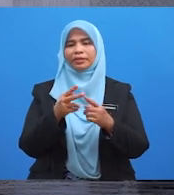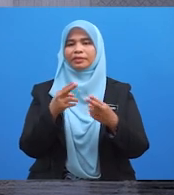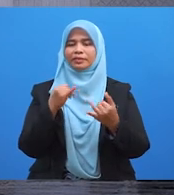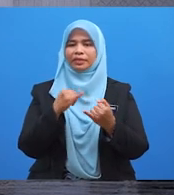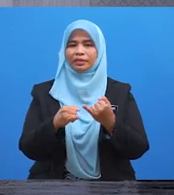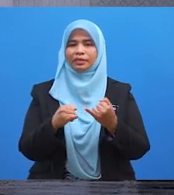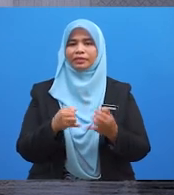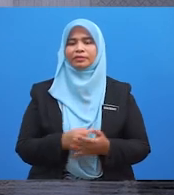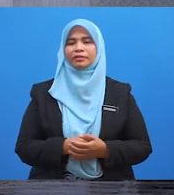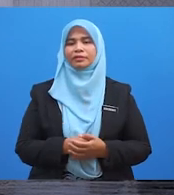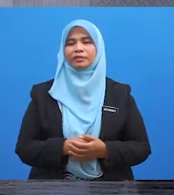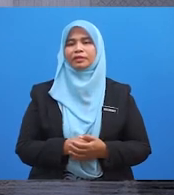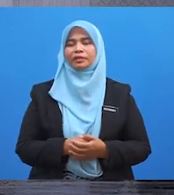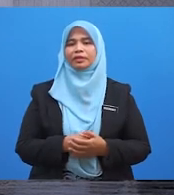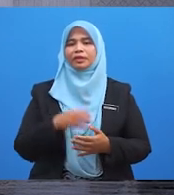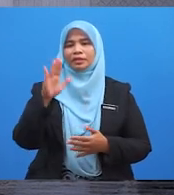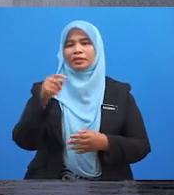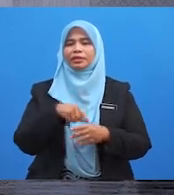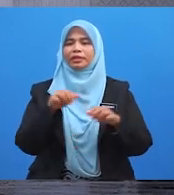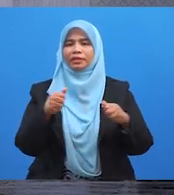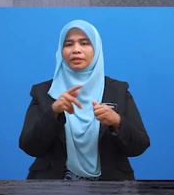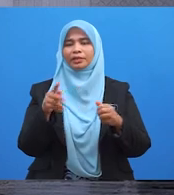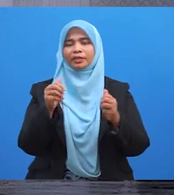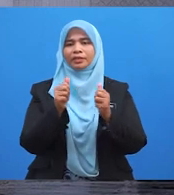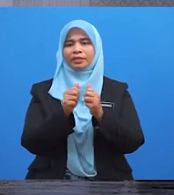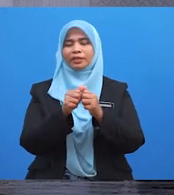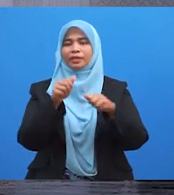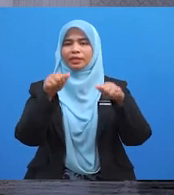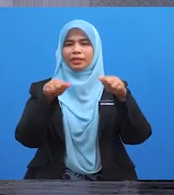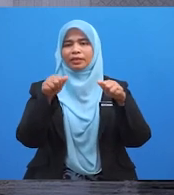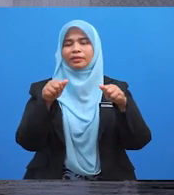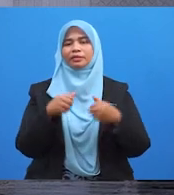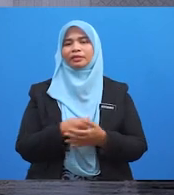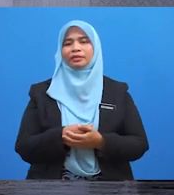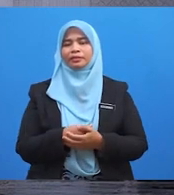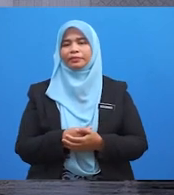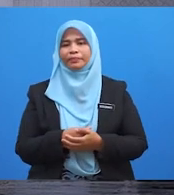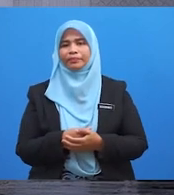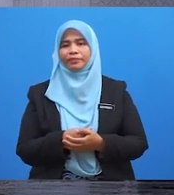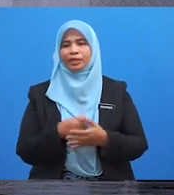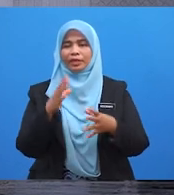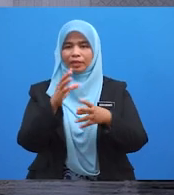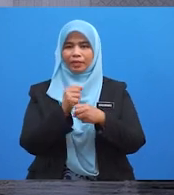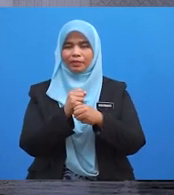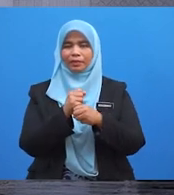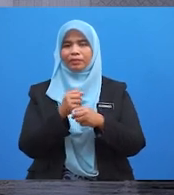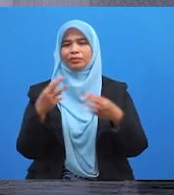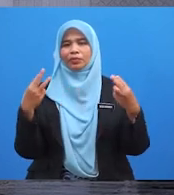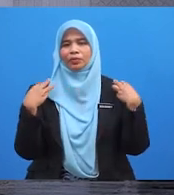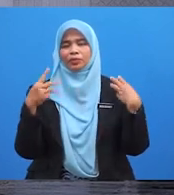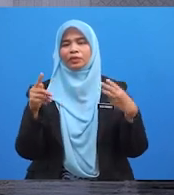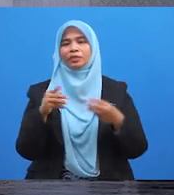penghujungnya. Poligami yang diamalkan dengan adil dapat memenuhi tuntutan syariat dan dapat